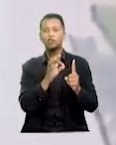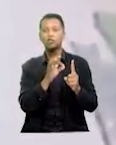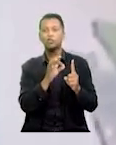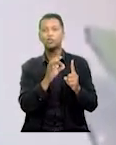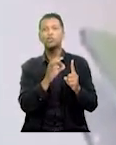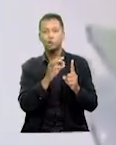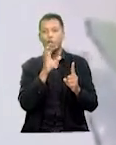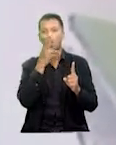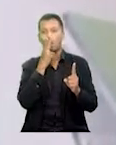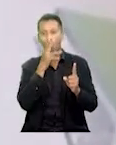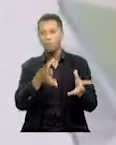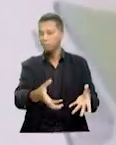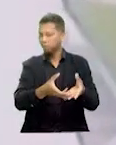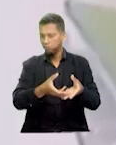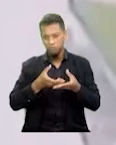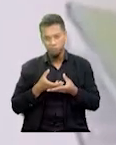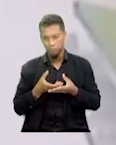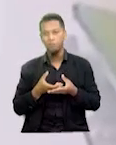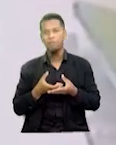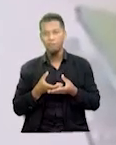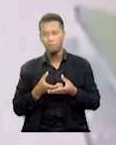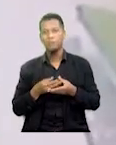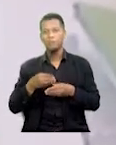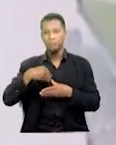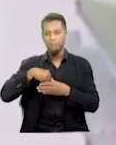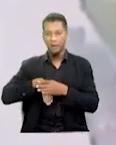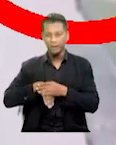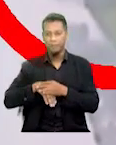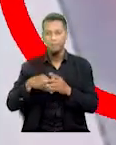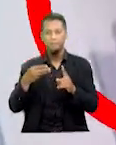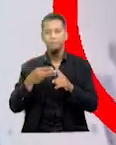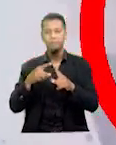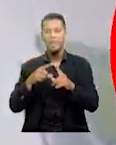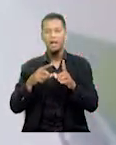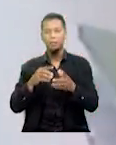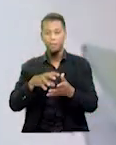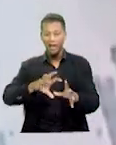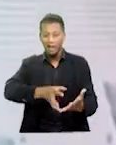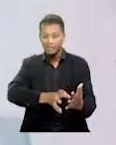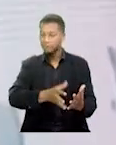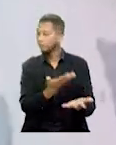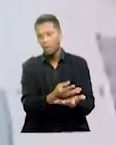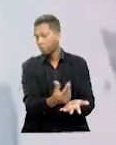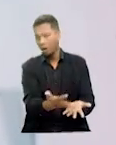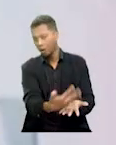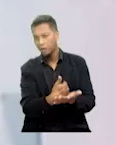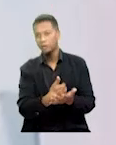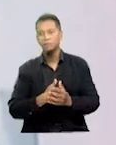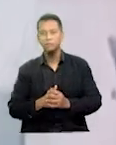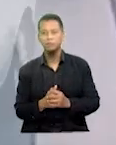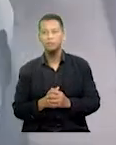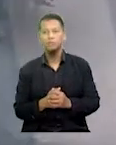meminta karyawan menyerahkan uang dalam brankas yang disimpan di gudang minimarket. Aksi perampokan ini terjadi saat kondisi minimarket